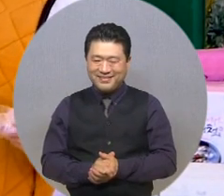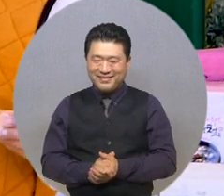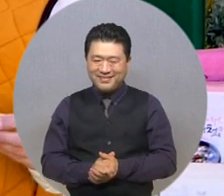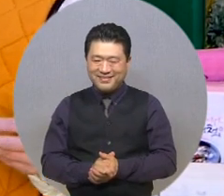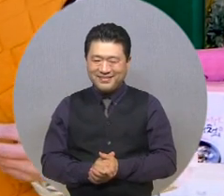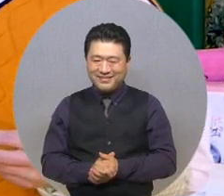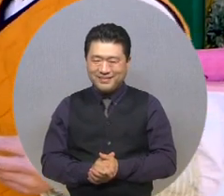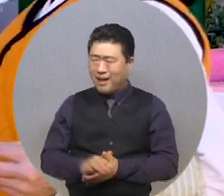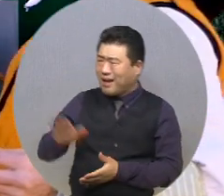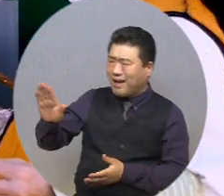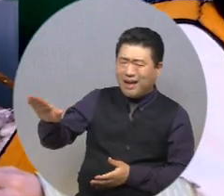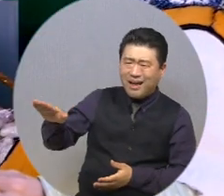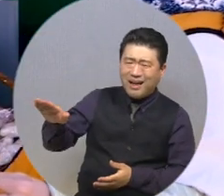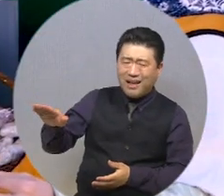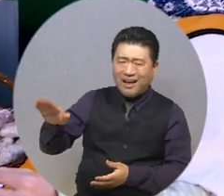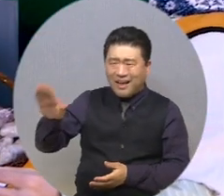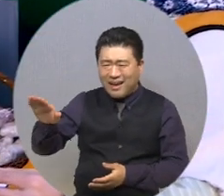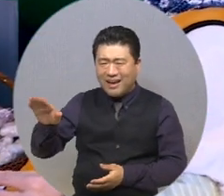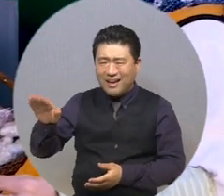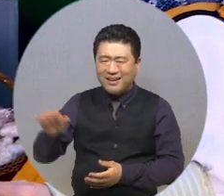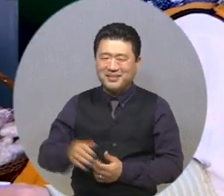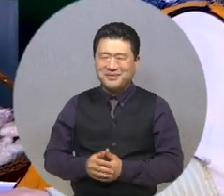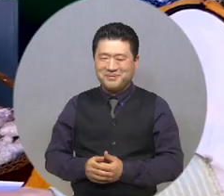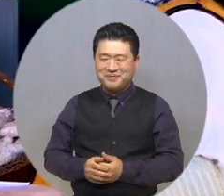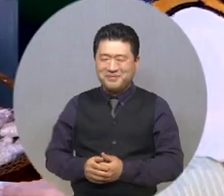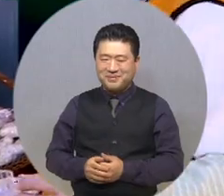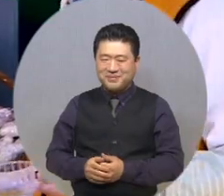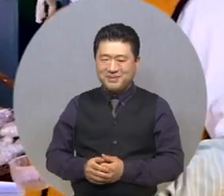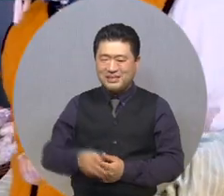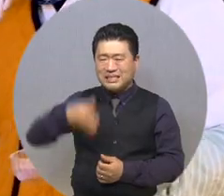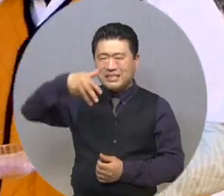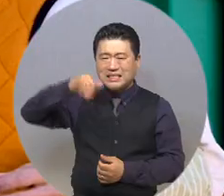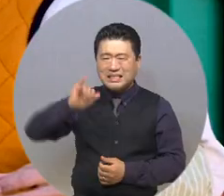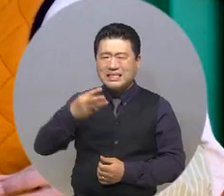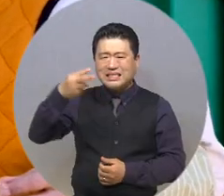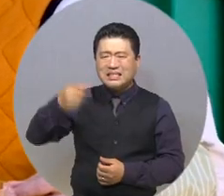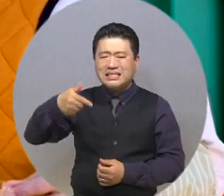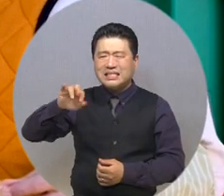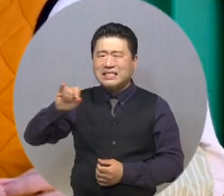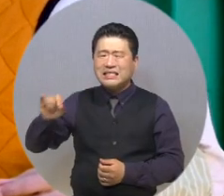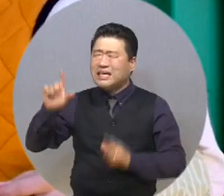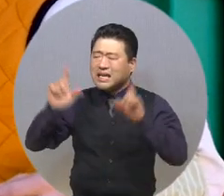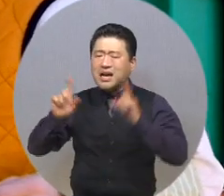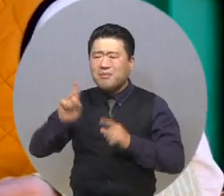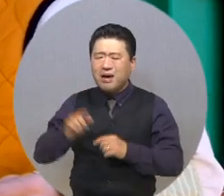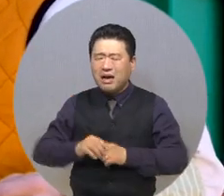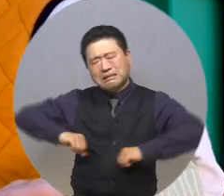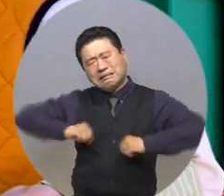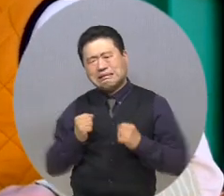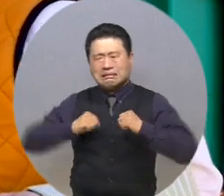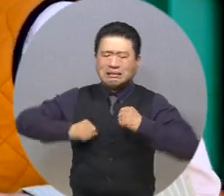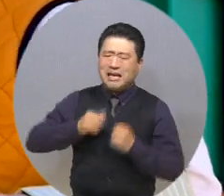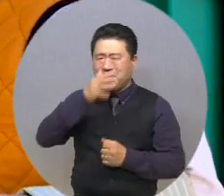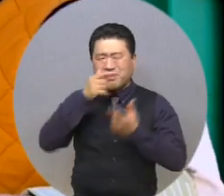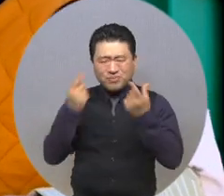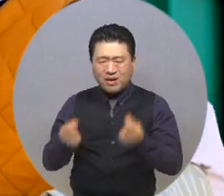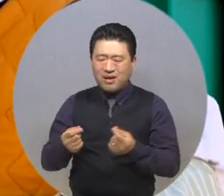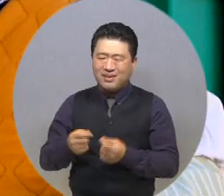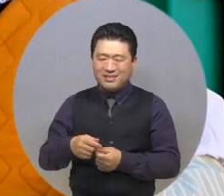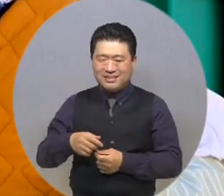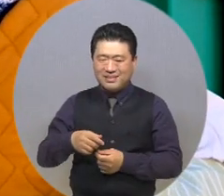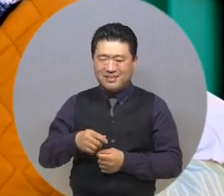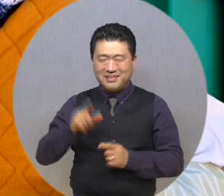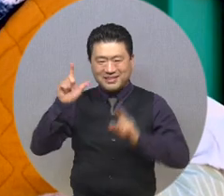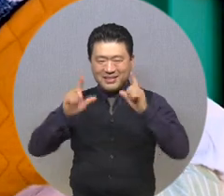기정씨. 기정씨. 간성기다, 간성기. 그러면 7등이 지금 뭐예요? 대한민국의 그냥 한 획을 그은 우리